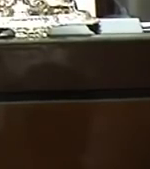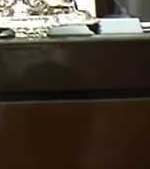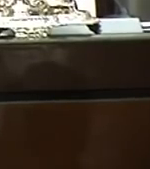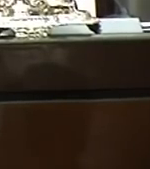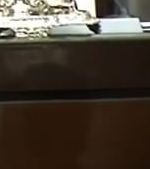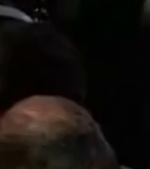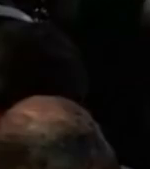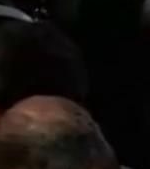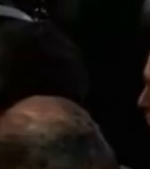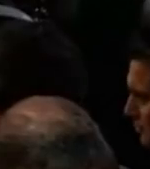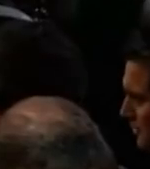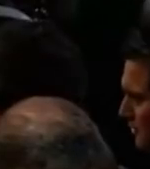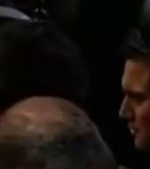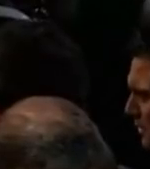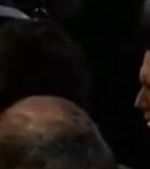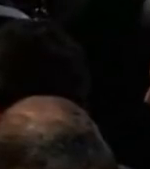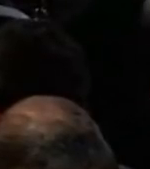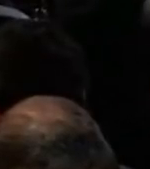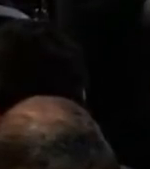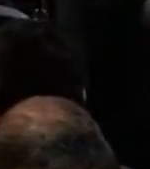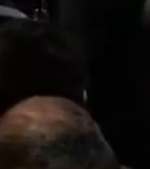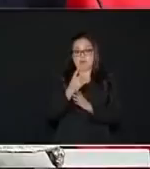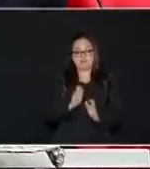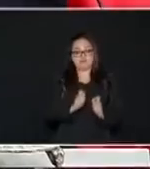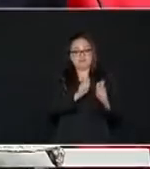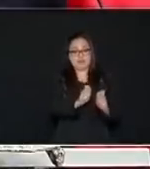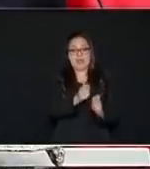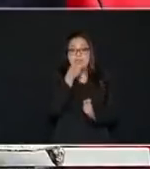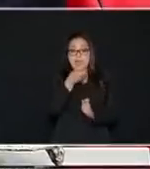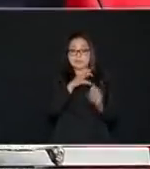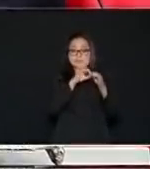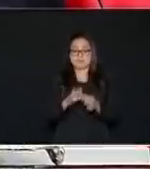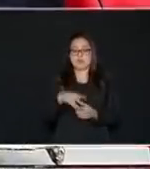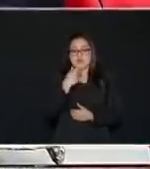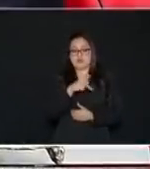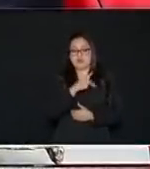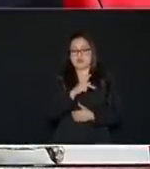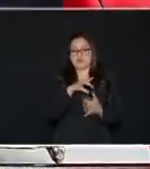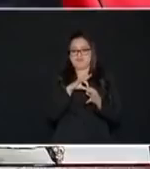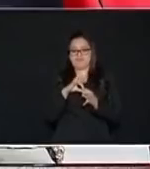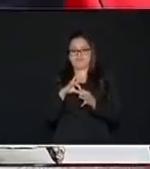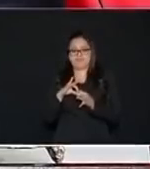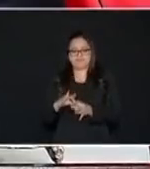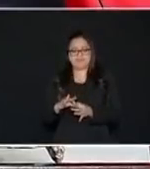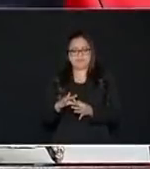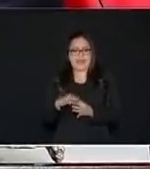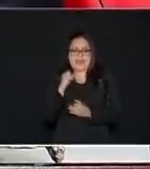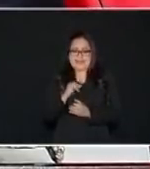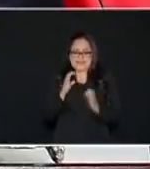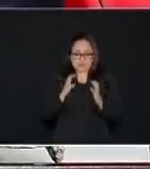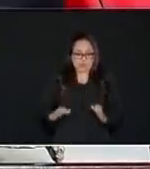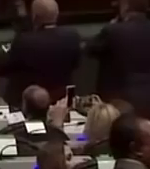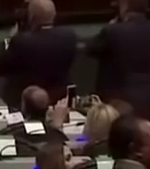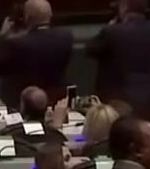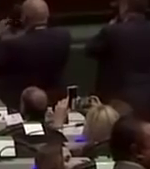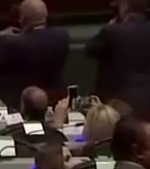López Obrador a prêté serment devant le Congrès mexicain. AMLO, comme le surnomment ses supporters, devient le premier président de gauche de